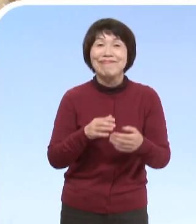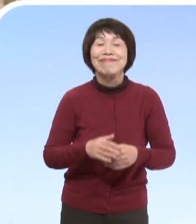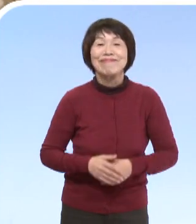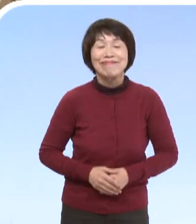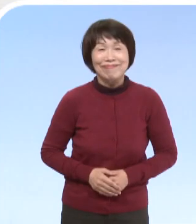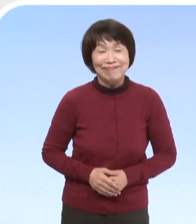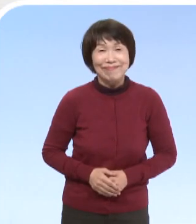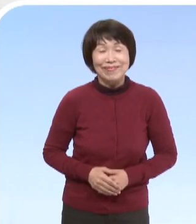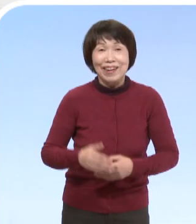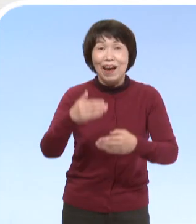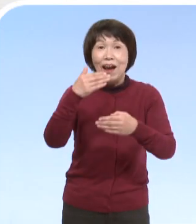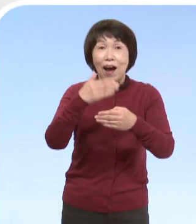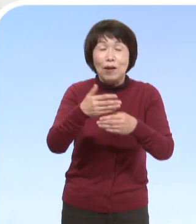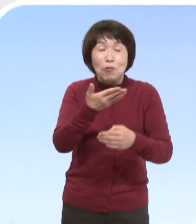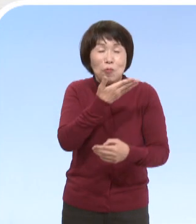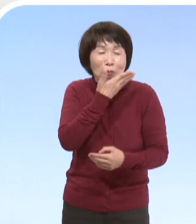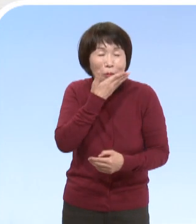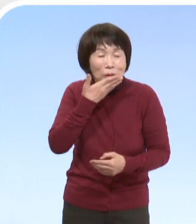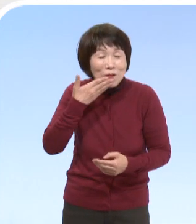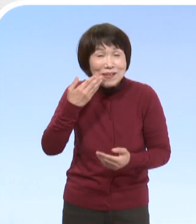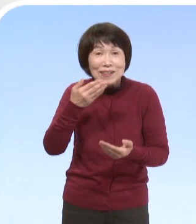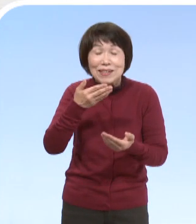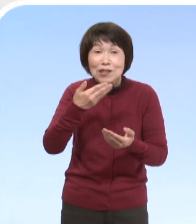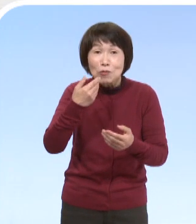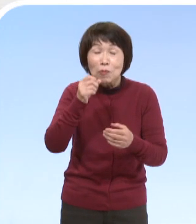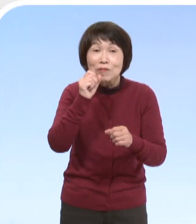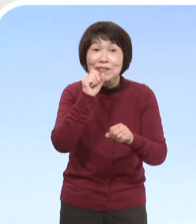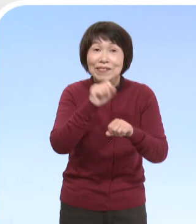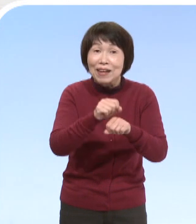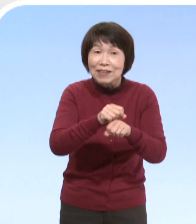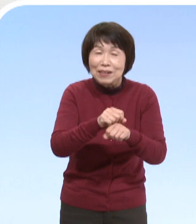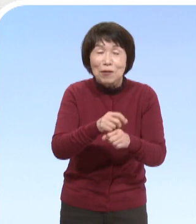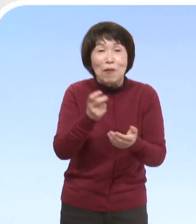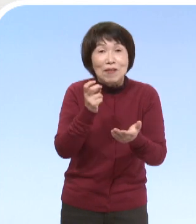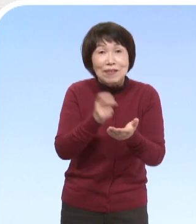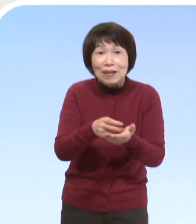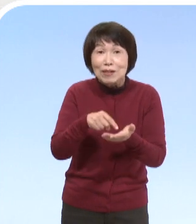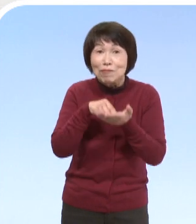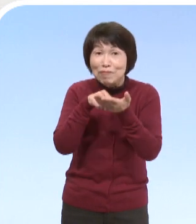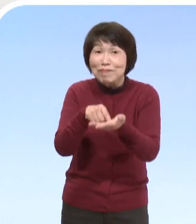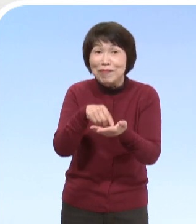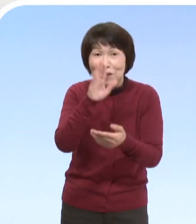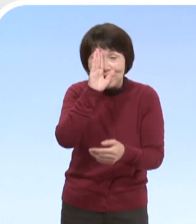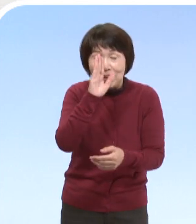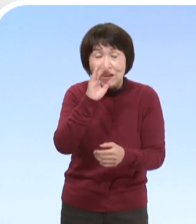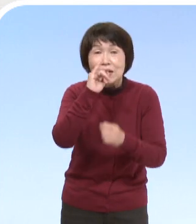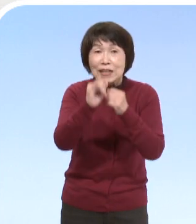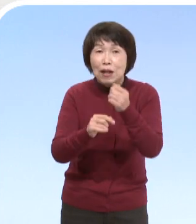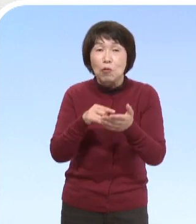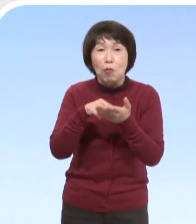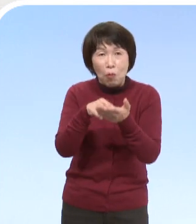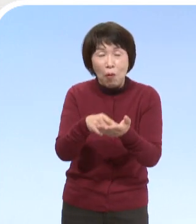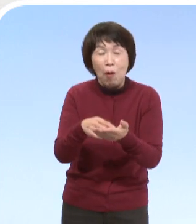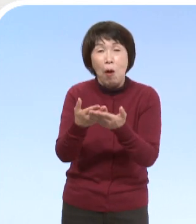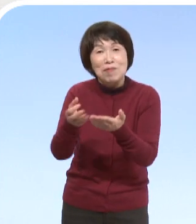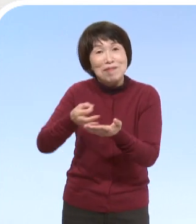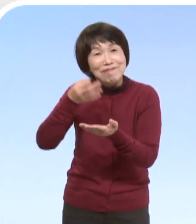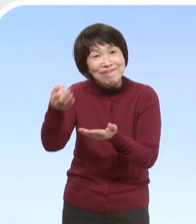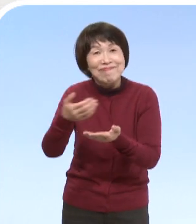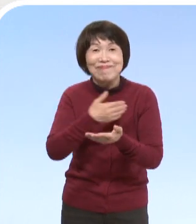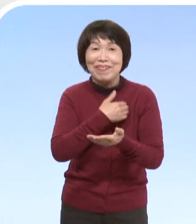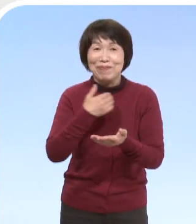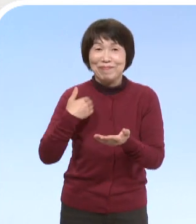。 相生の美味しい食材、ぜひ手に入れてくださいね。一部は通販もやってます